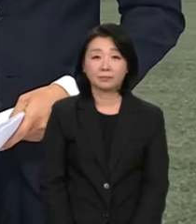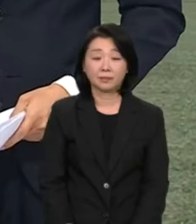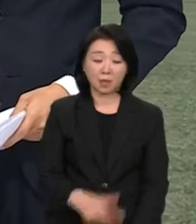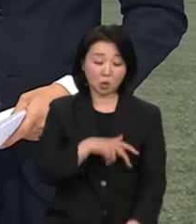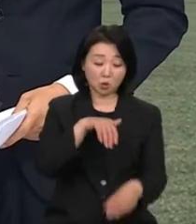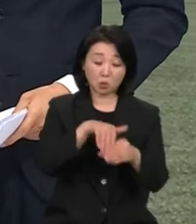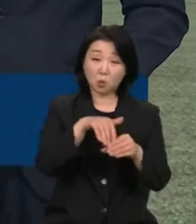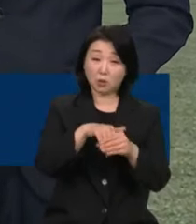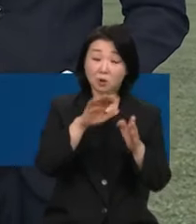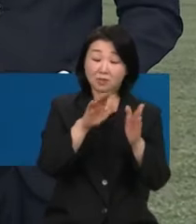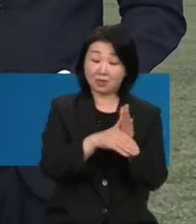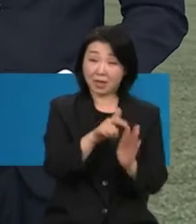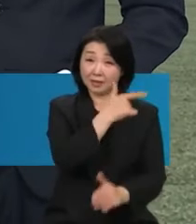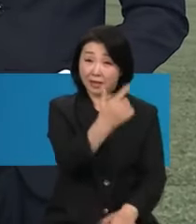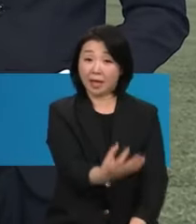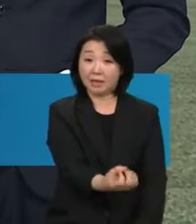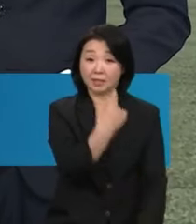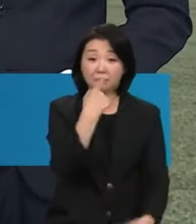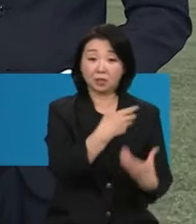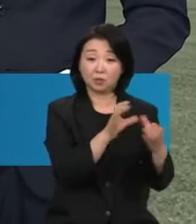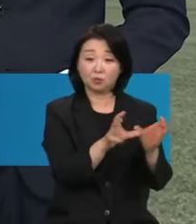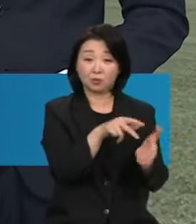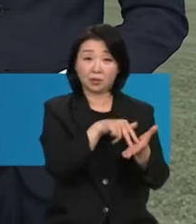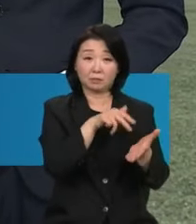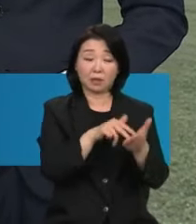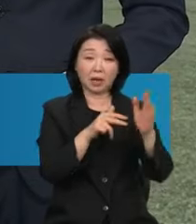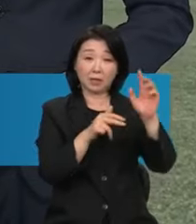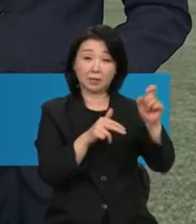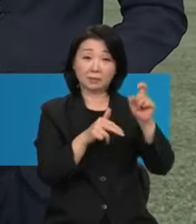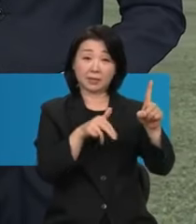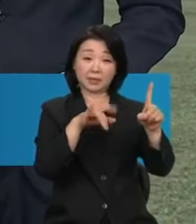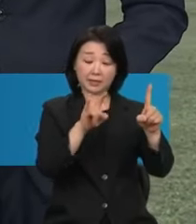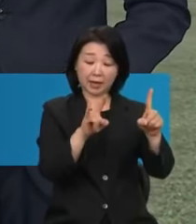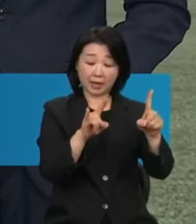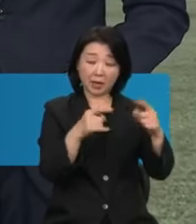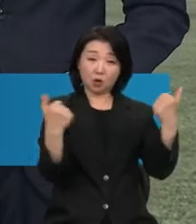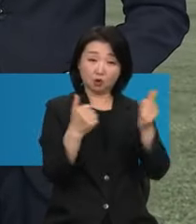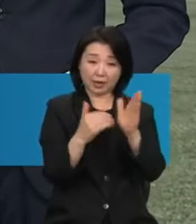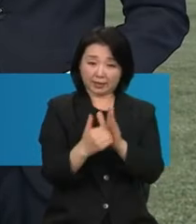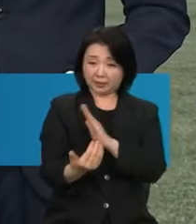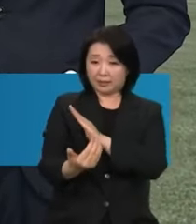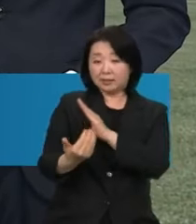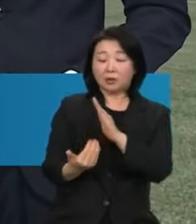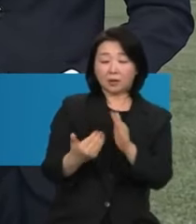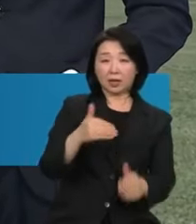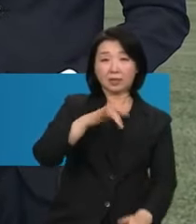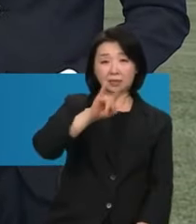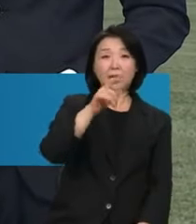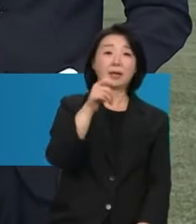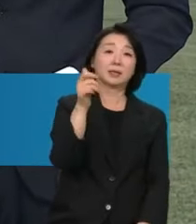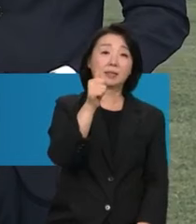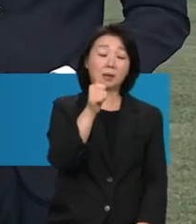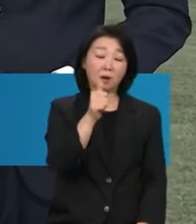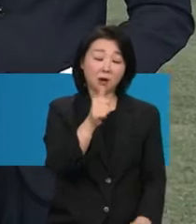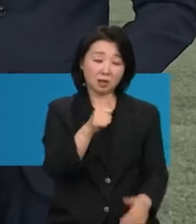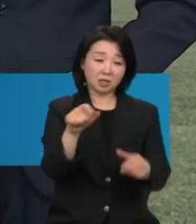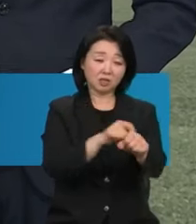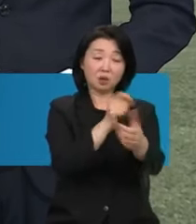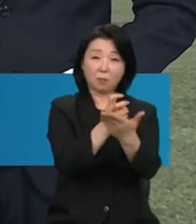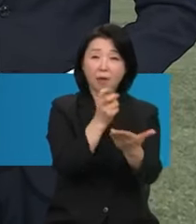총선에서 압승을 거둔 민주당은 이번 21대 국회 임기가 끝나기 전에 최상병 특검법을 처리하자고